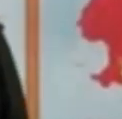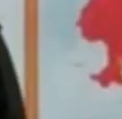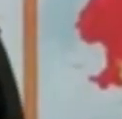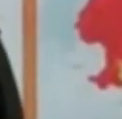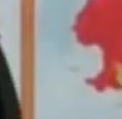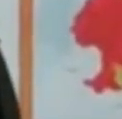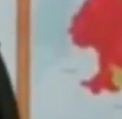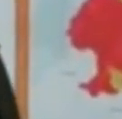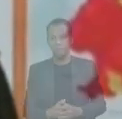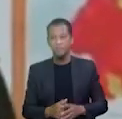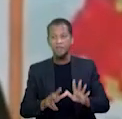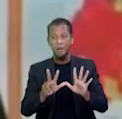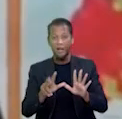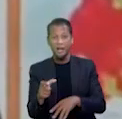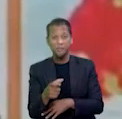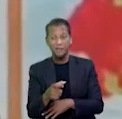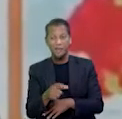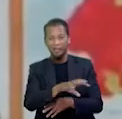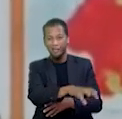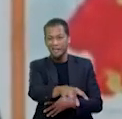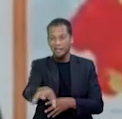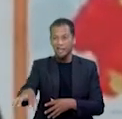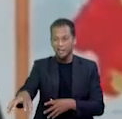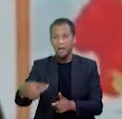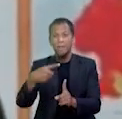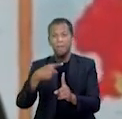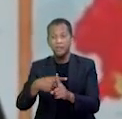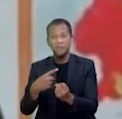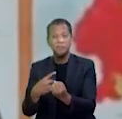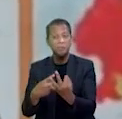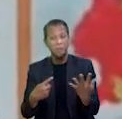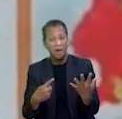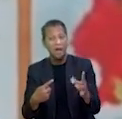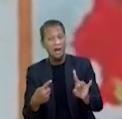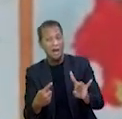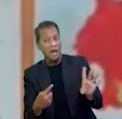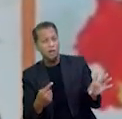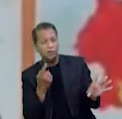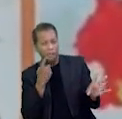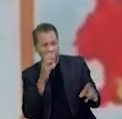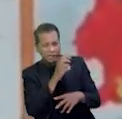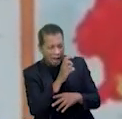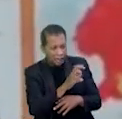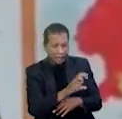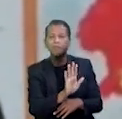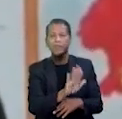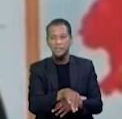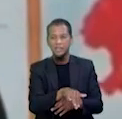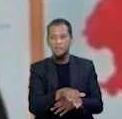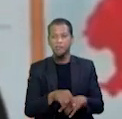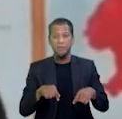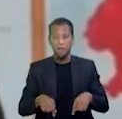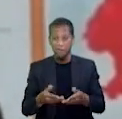8 kecamatan yang terdampak dan ada beberapa titik-titik lagi yang masih kami konfirmasi. Sekarang kondisi